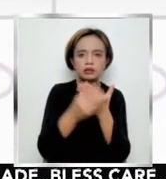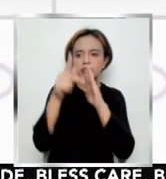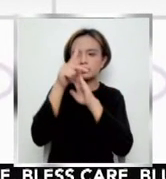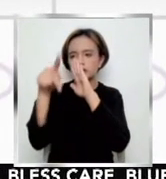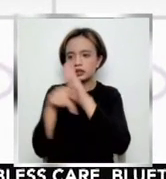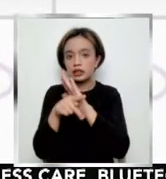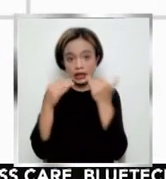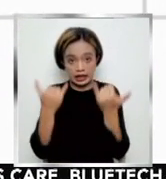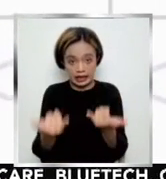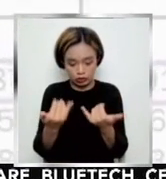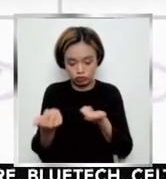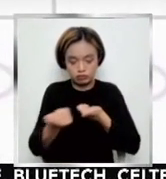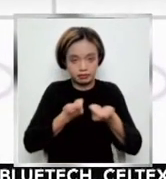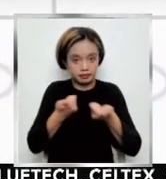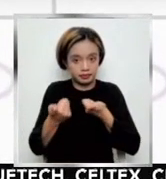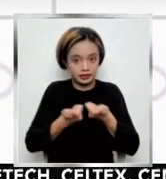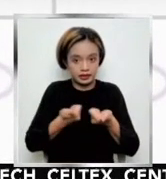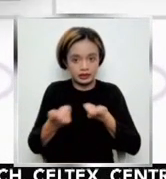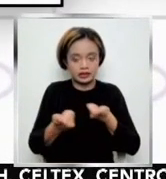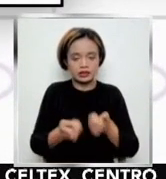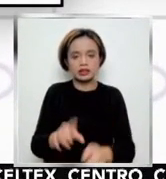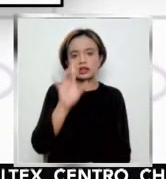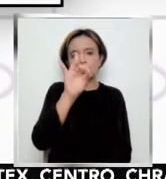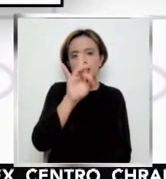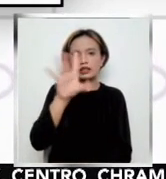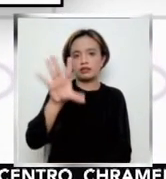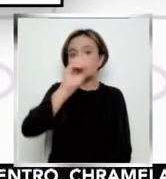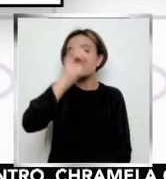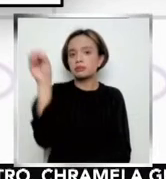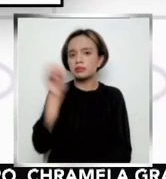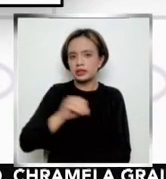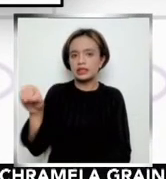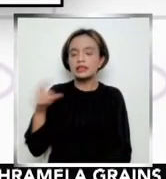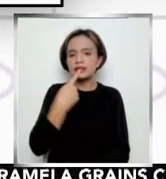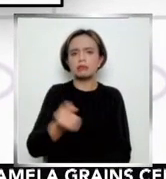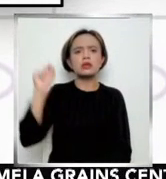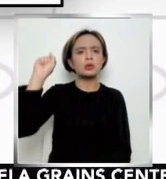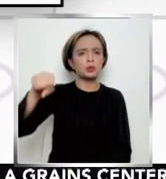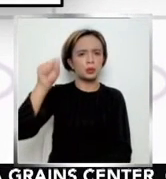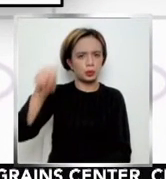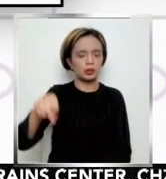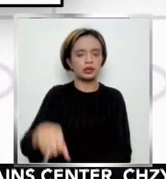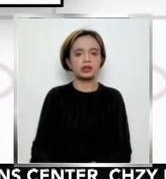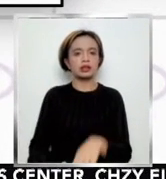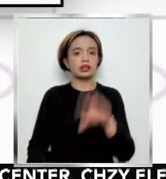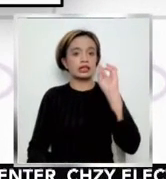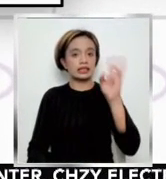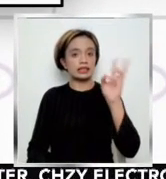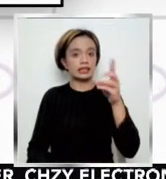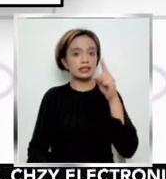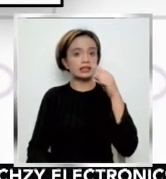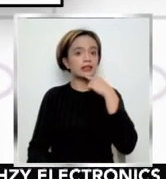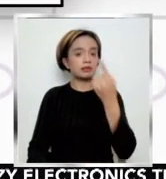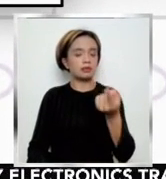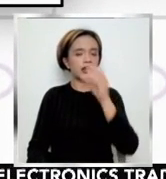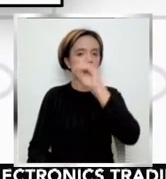kasalukuyang administrasyon, 85% ang nagsabing oo, 6% ang nagsabing hindi, at